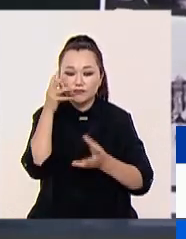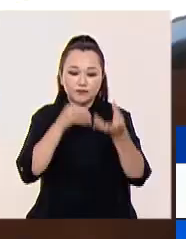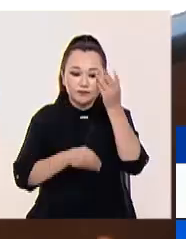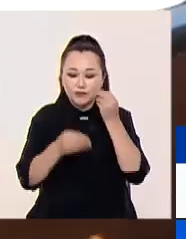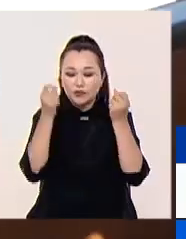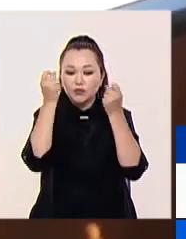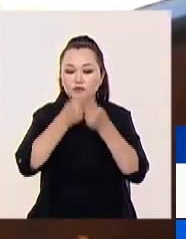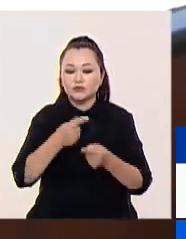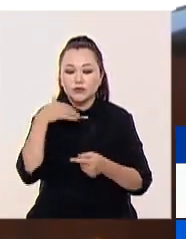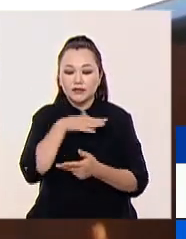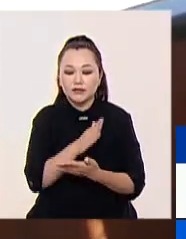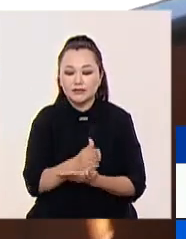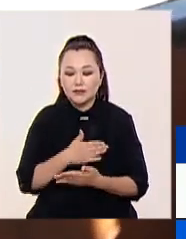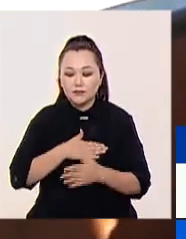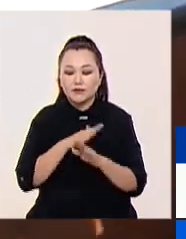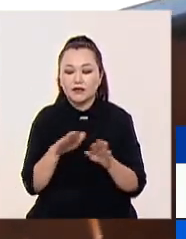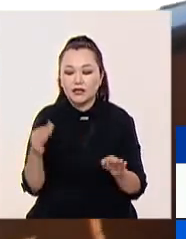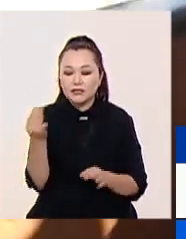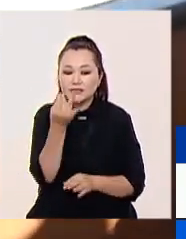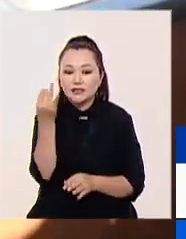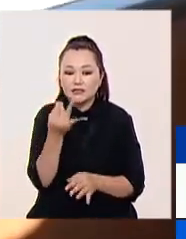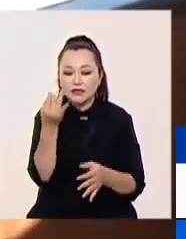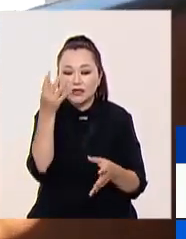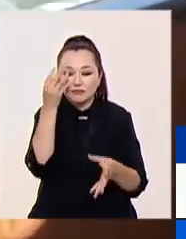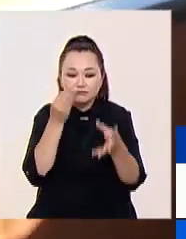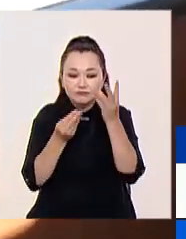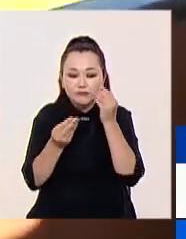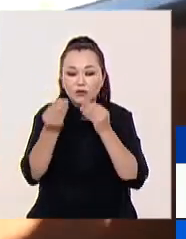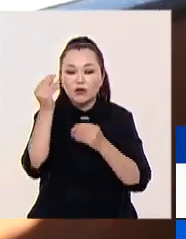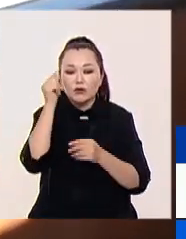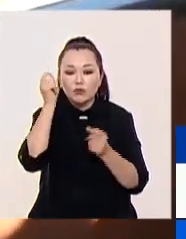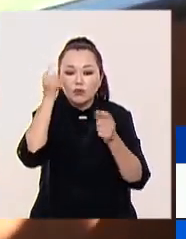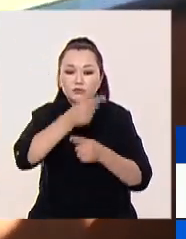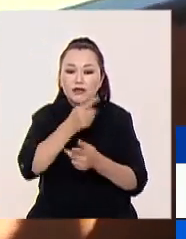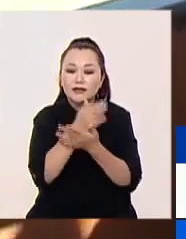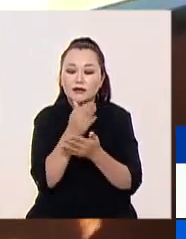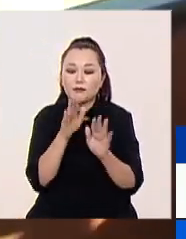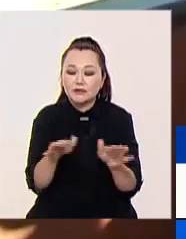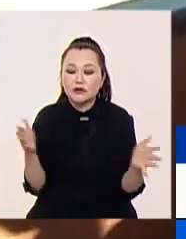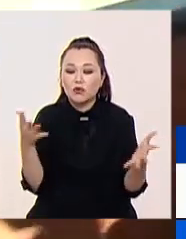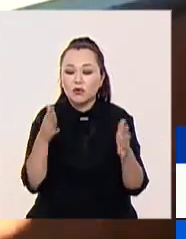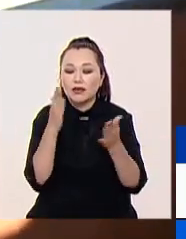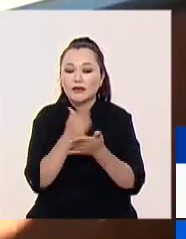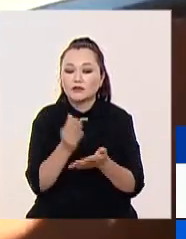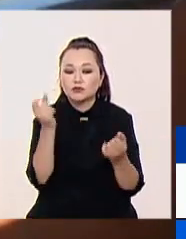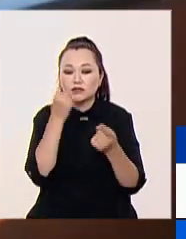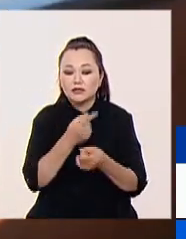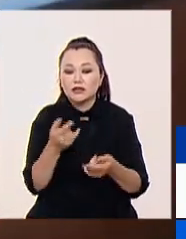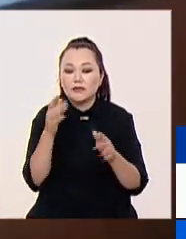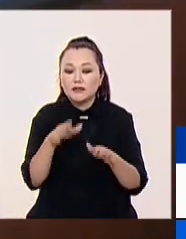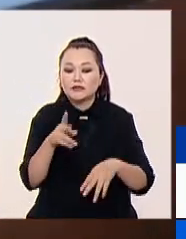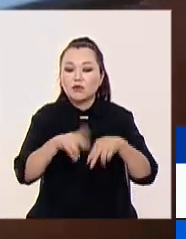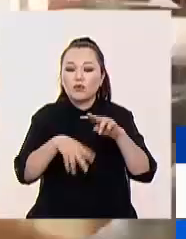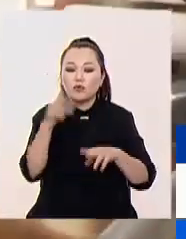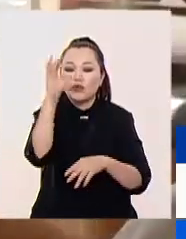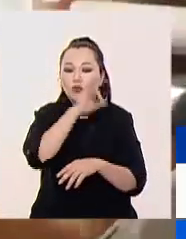қуанады. Балаларымыз қызықты мәлімет алды. Олар қаламызда қандай орындар бар екенін көрді. Сондай-ақ ертеде салынған ғимараттардың